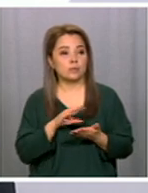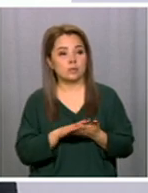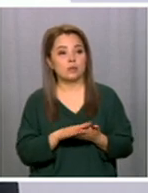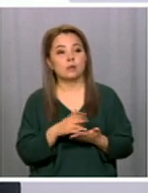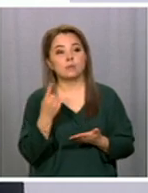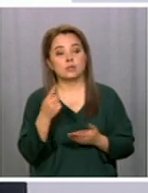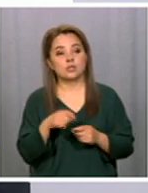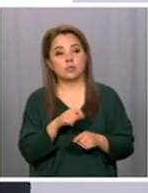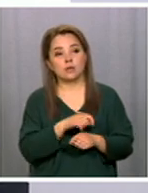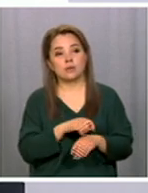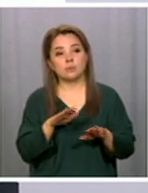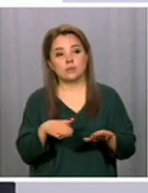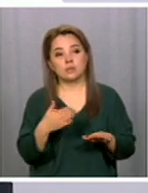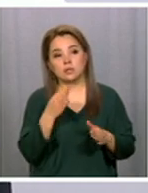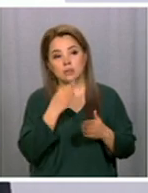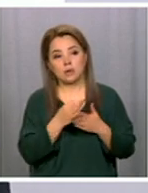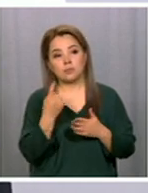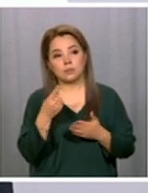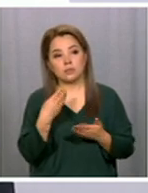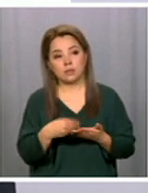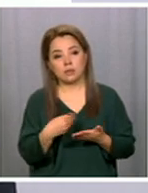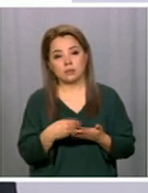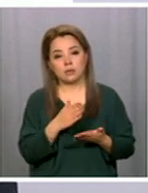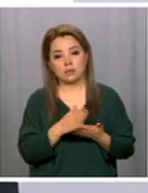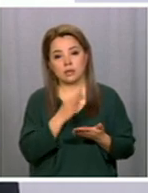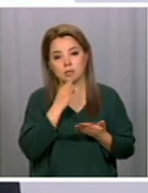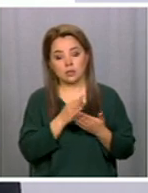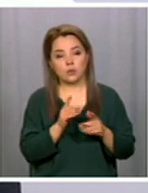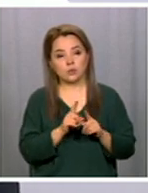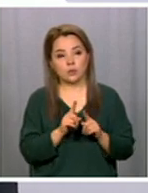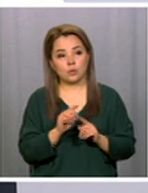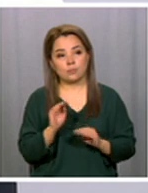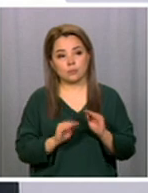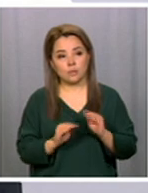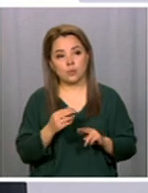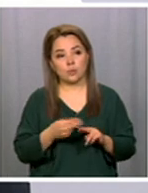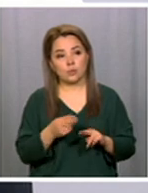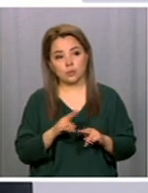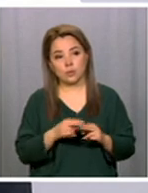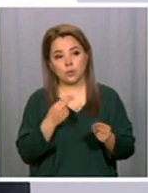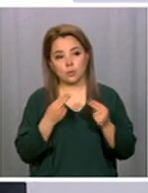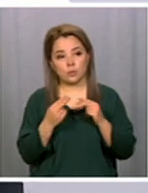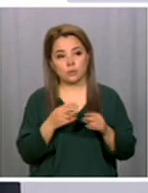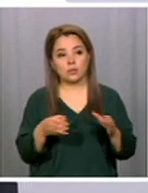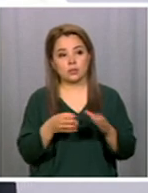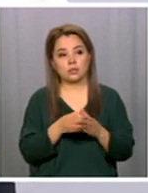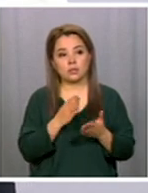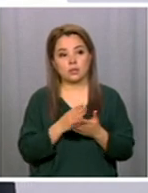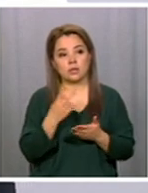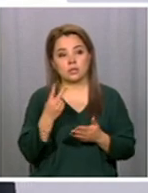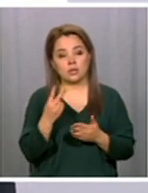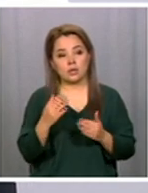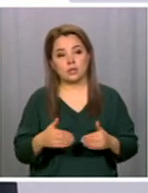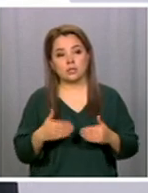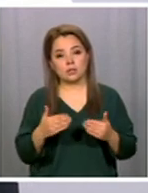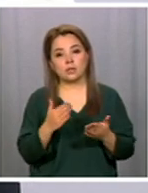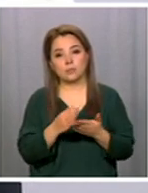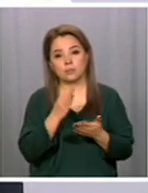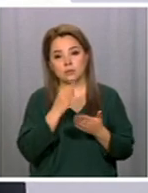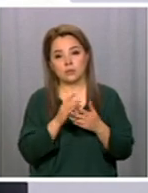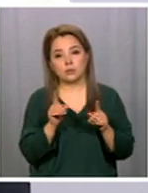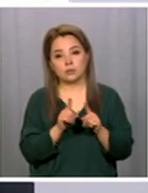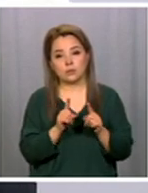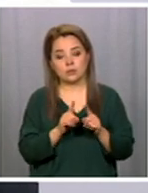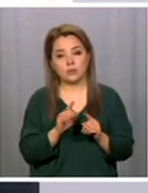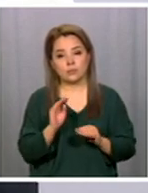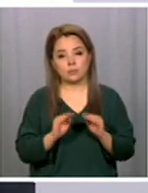шаршы метрде бір данасы болатын болса, ол қоректенетін екінші реттік консументтер,